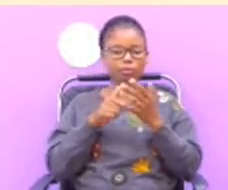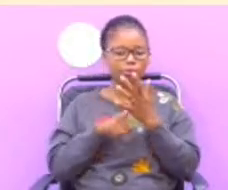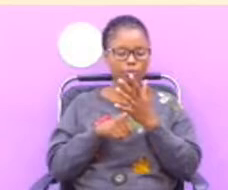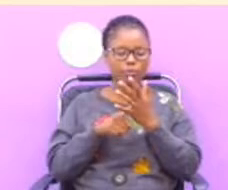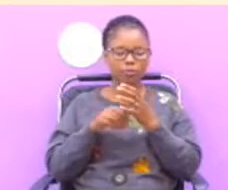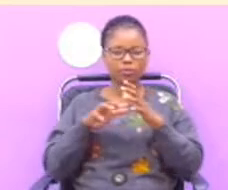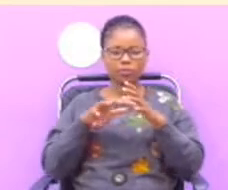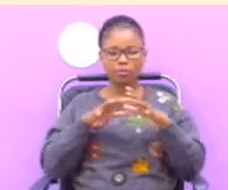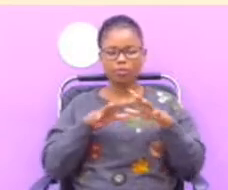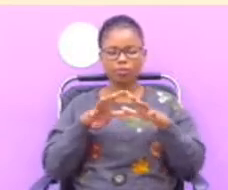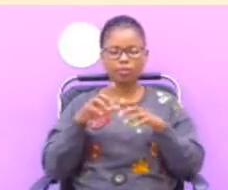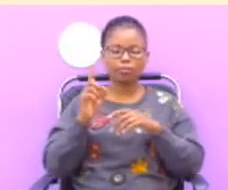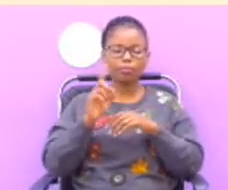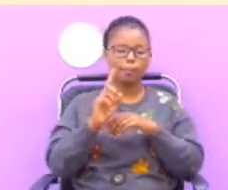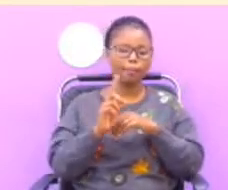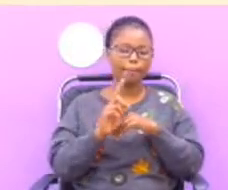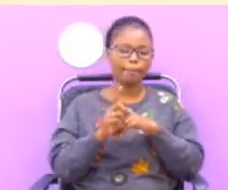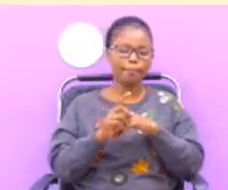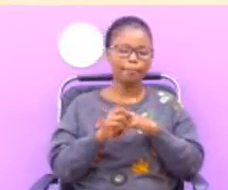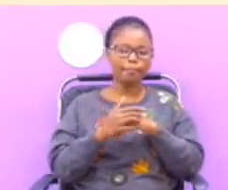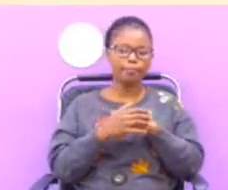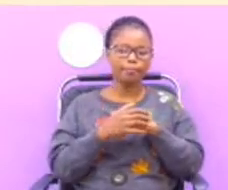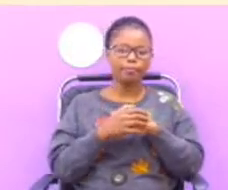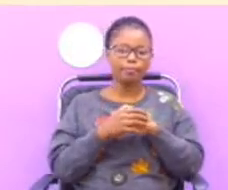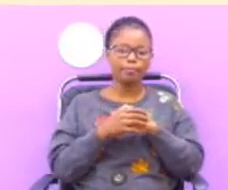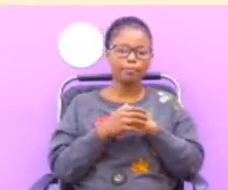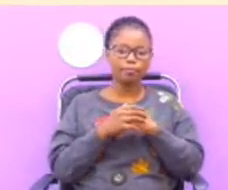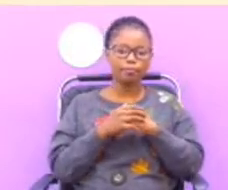Uthingu uria ki Ngai ndekuutiganiria.